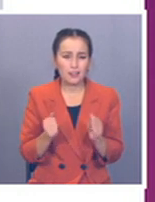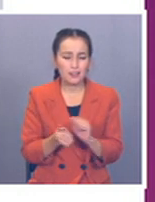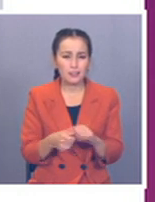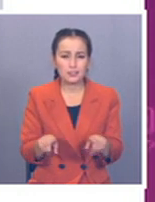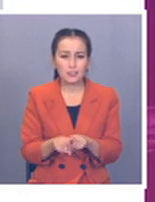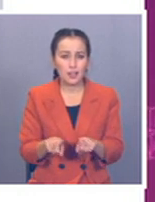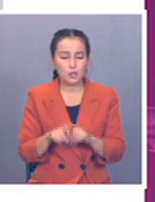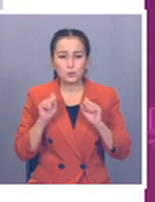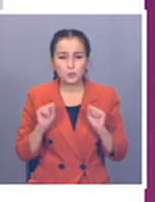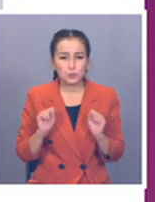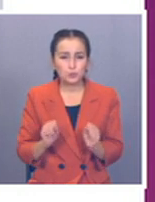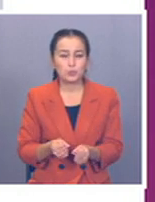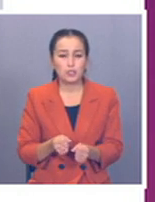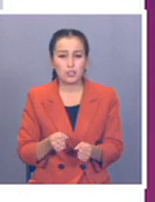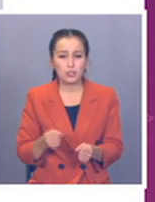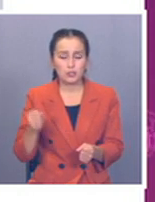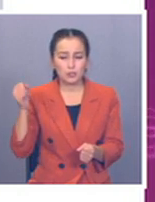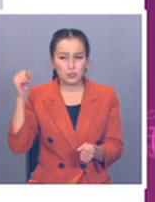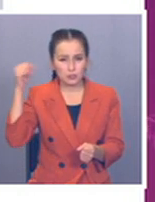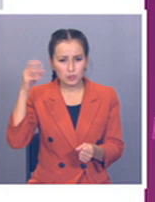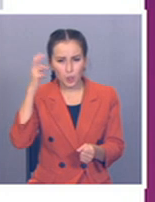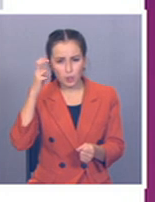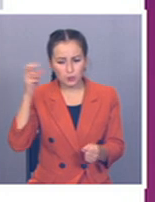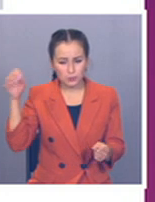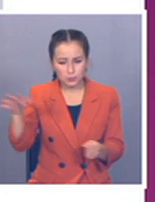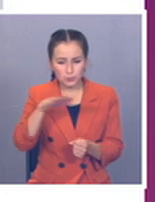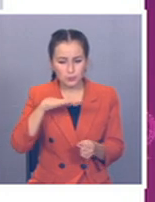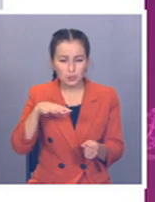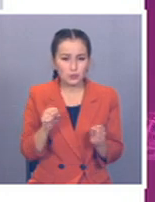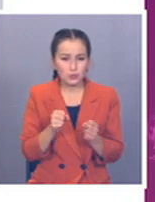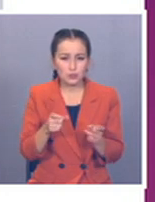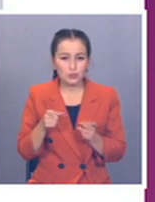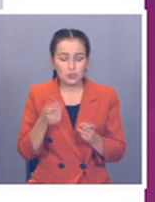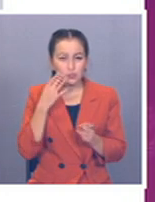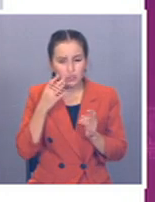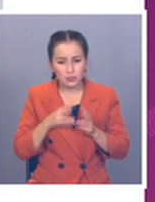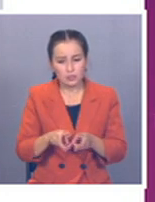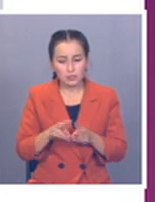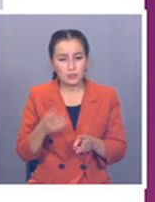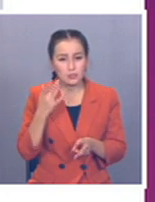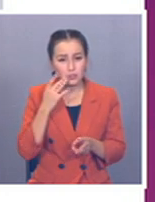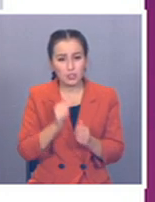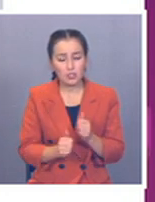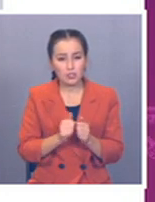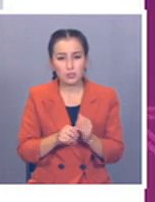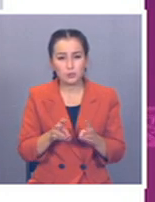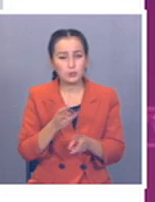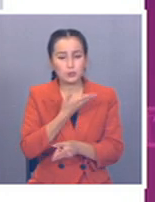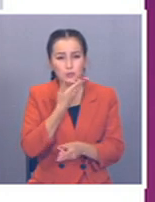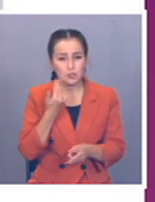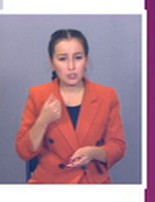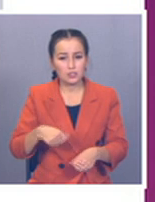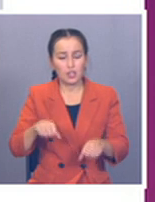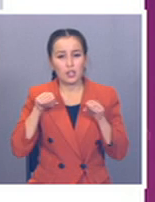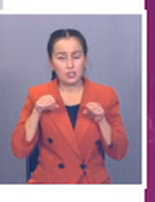көлеңке сыз тартып тұратын. Өзбей от шағып, жылтып отыратын отыны да жоқ еді. Жастанып жатарға